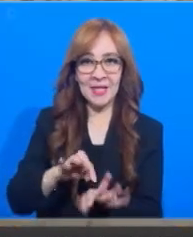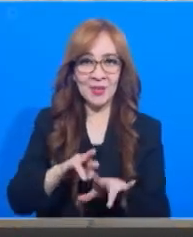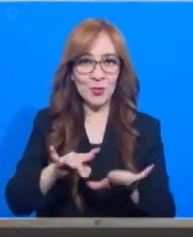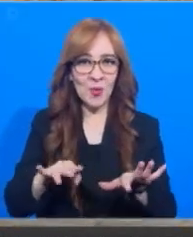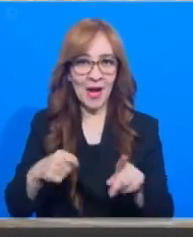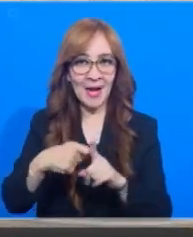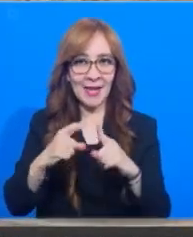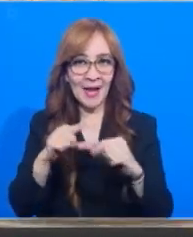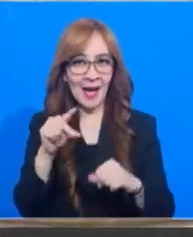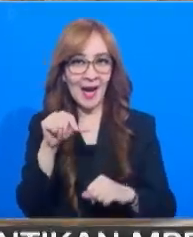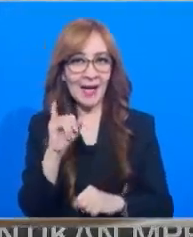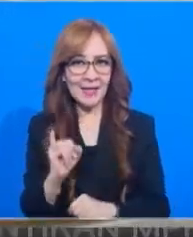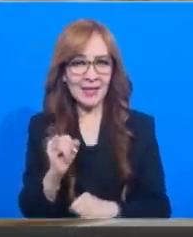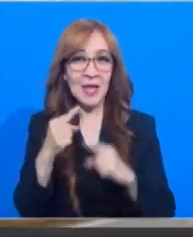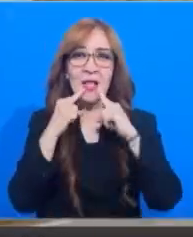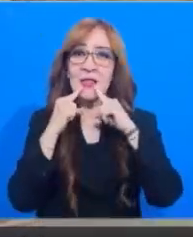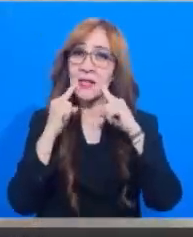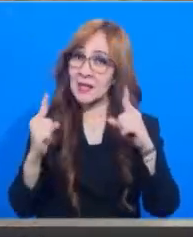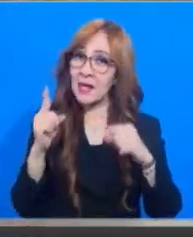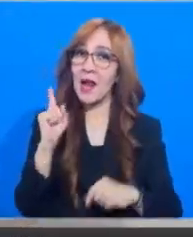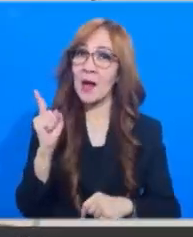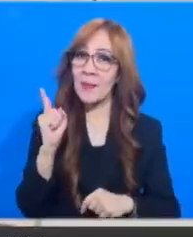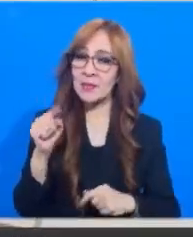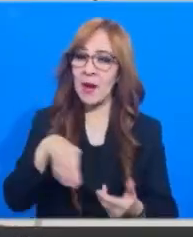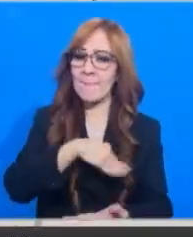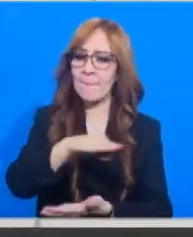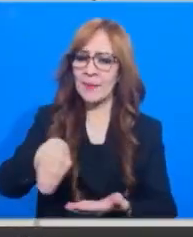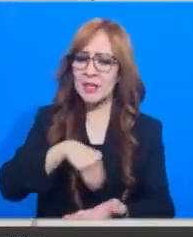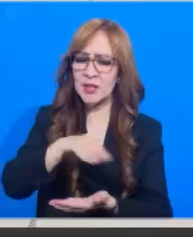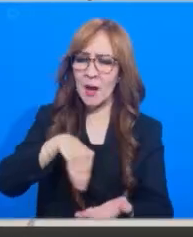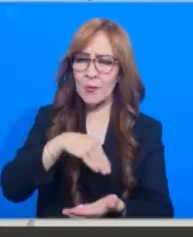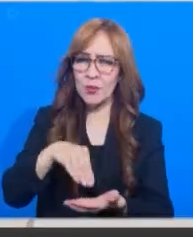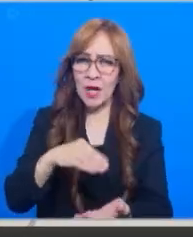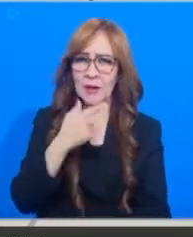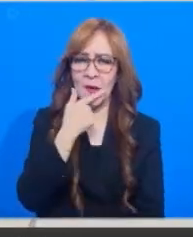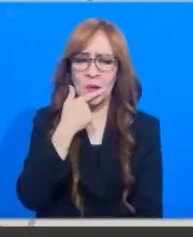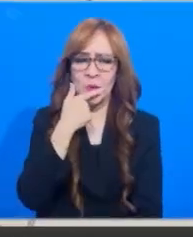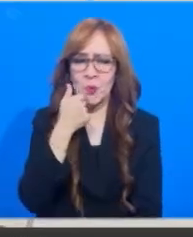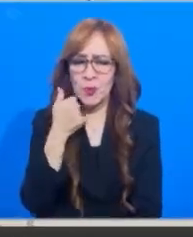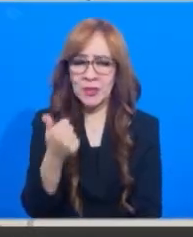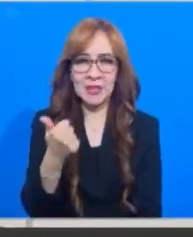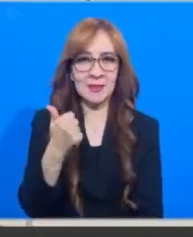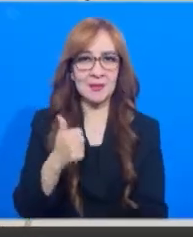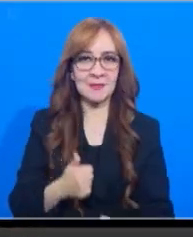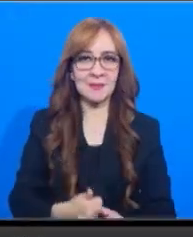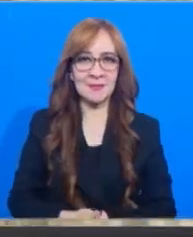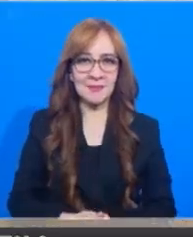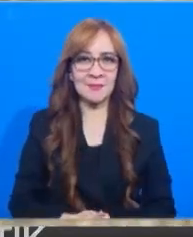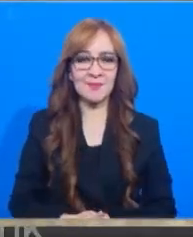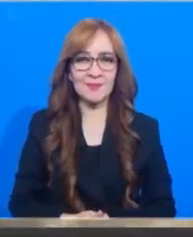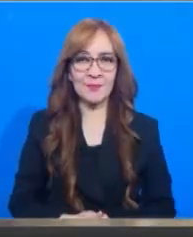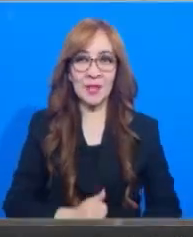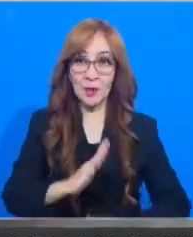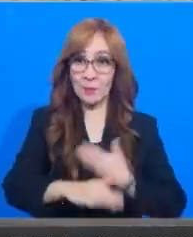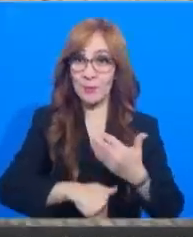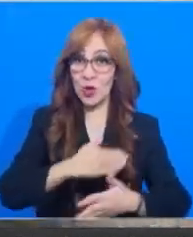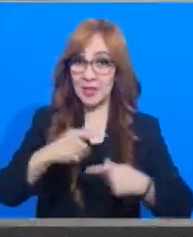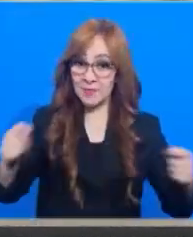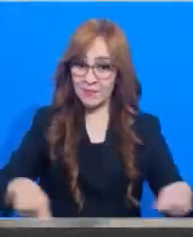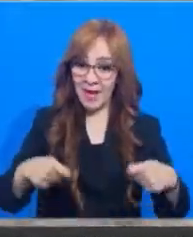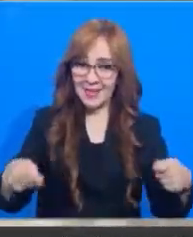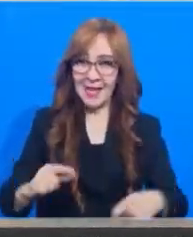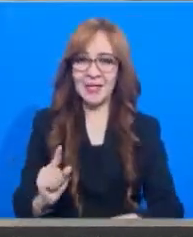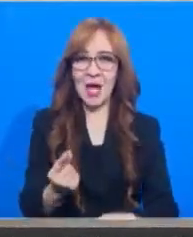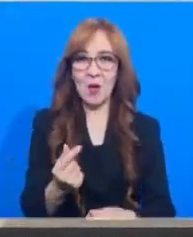muda. Mie kari ini terkenal karena perpaduan mie dan kuah kari yang gurih dan lezat. Proses pembuatan mie diawali